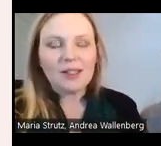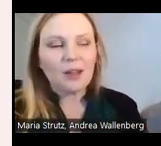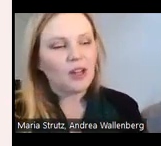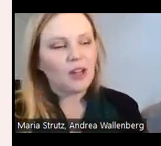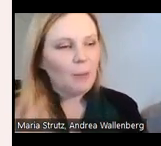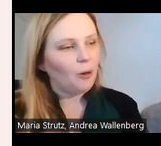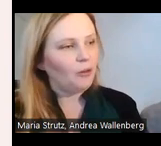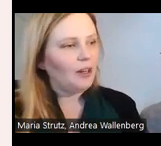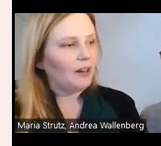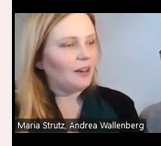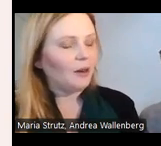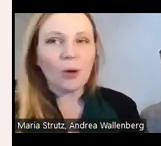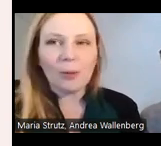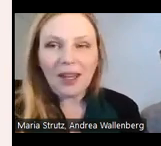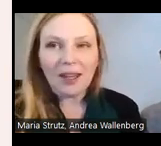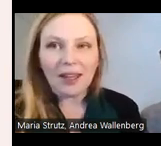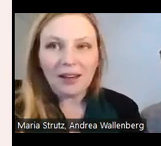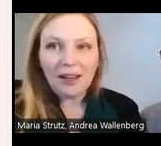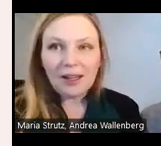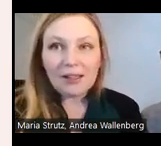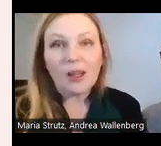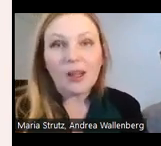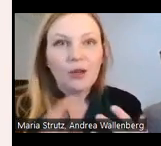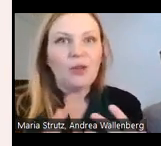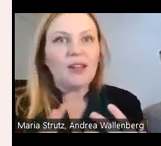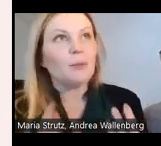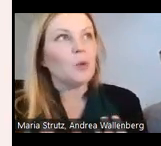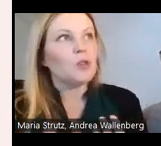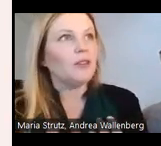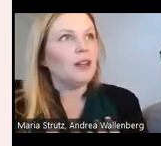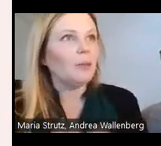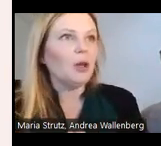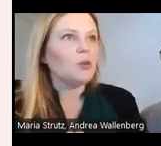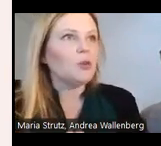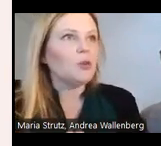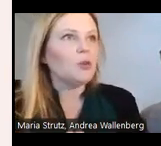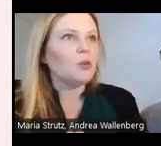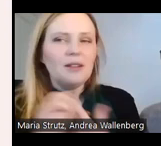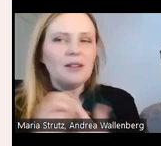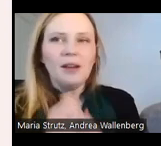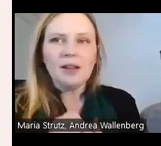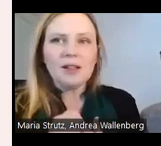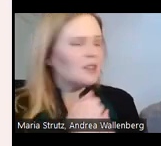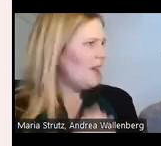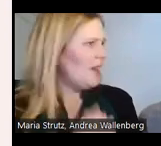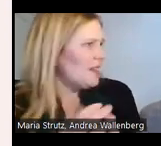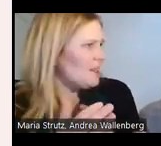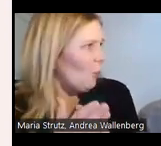Så när man ska försöka peppa de föräldrarna till att komma igång med tecken, så kan det först finnas ett motstånd till att, men hur ska jag lära mig